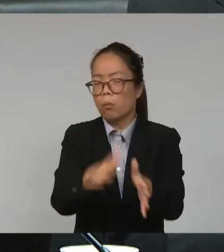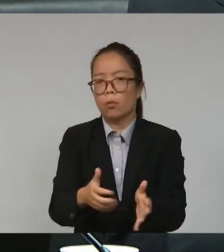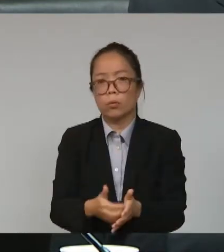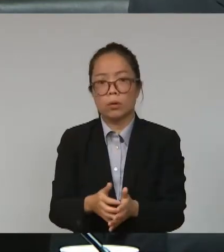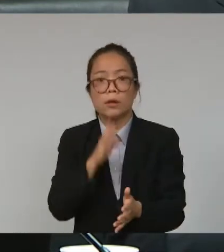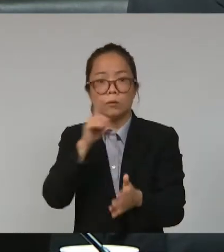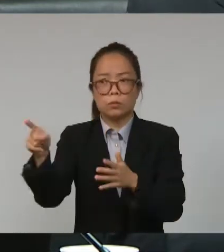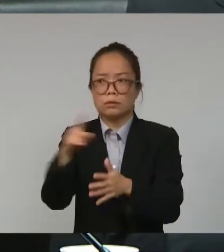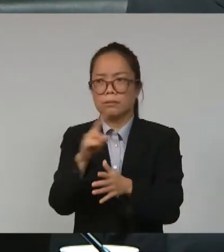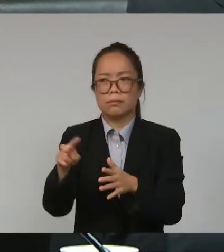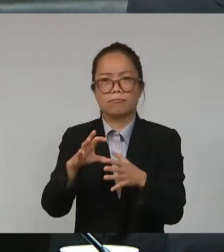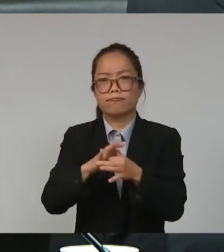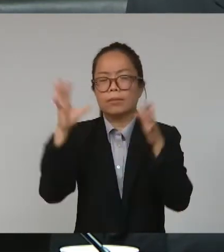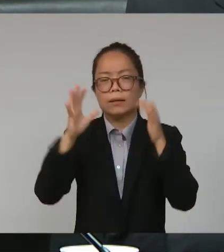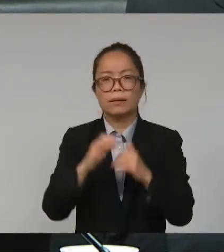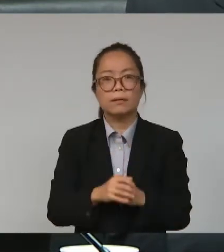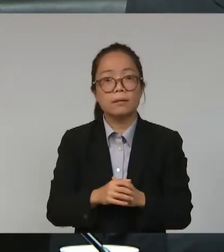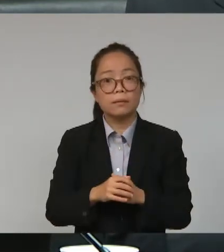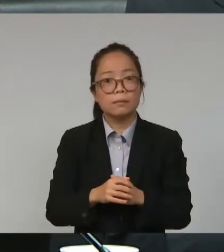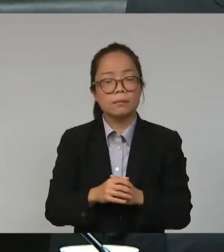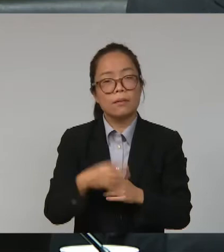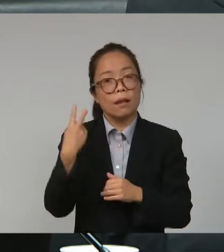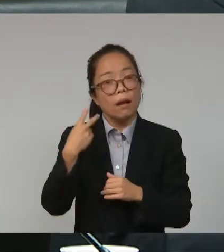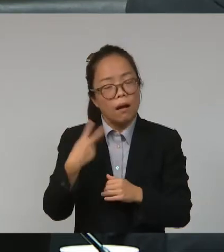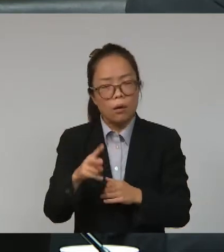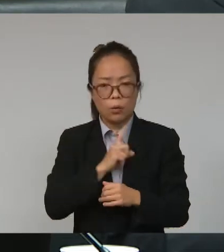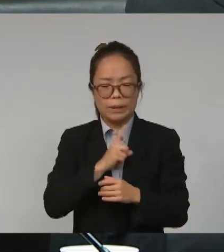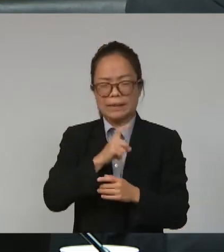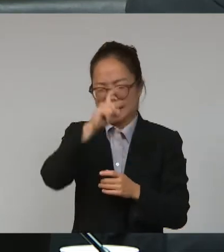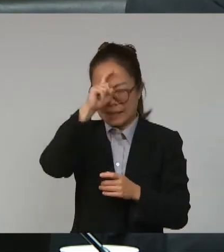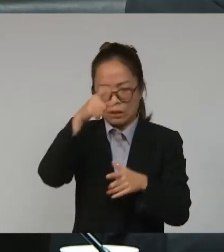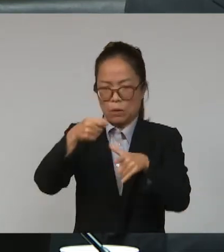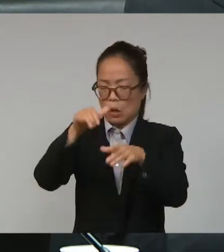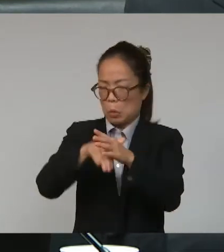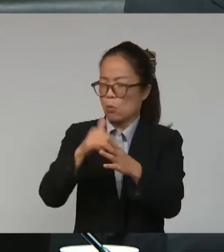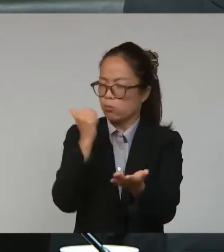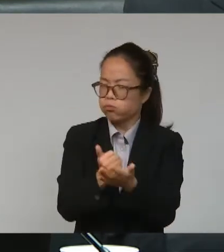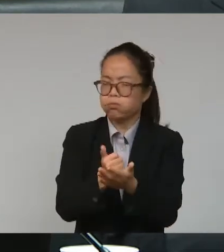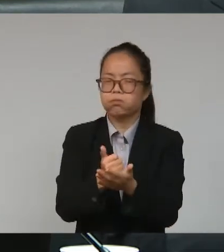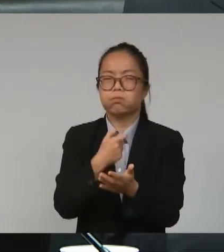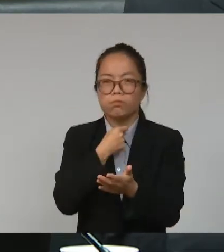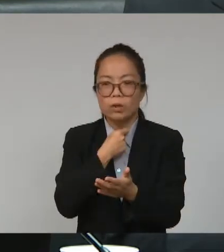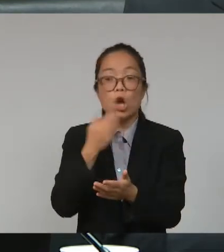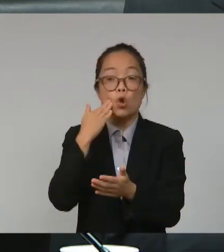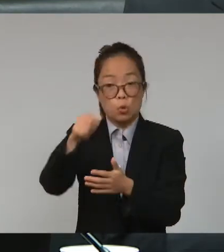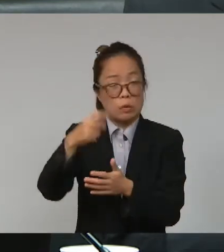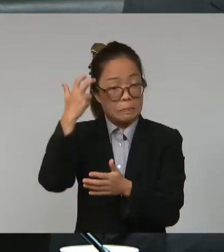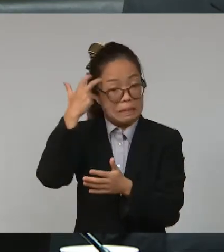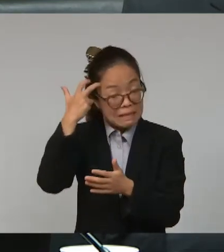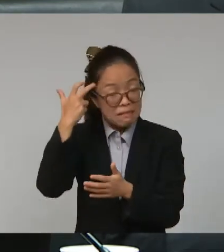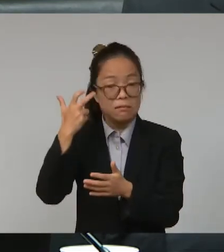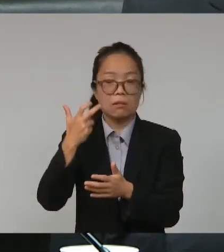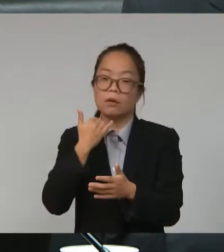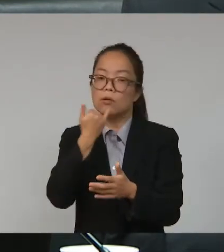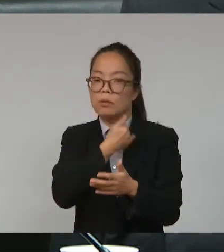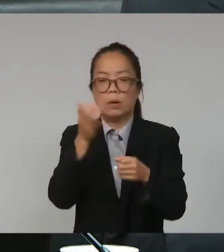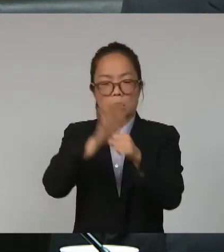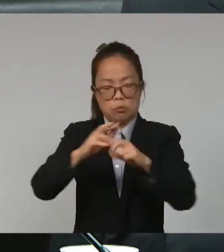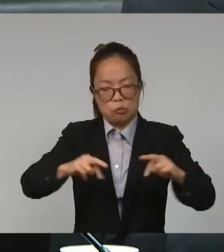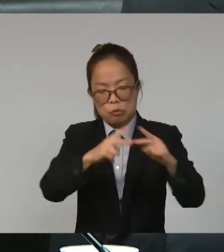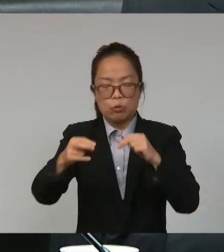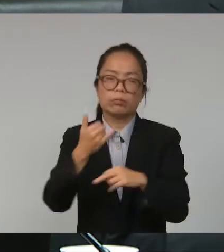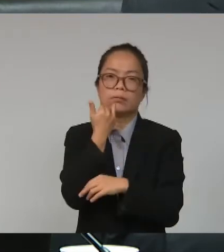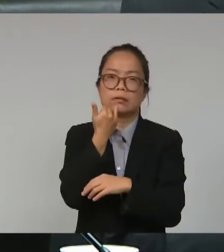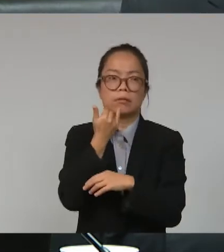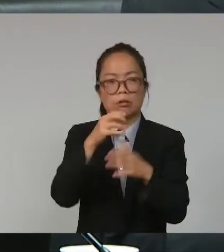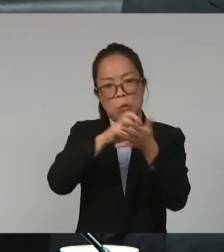以这两个是不相关的哈。那当然啦，我们站在说希望公投过的立场，如果贵会坚持的话，我们可以把它补正做修正